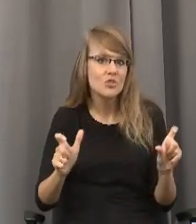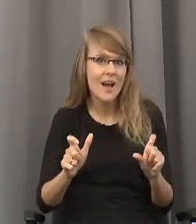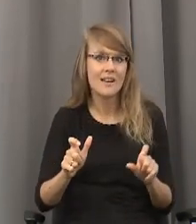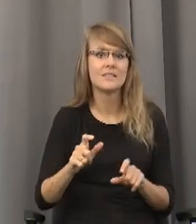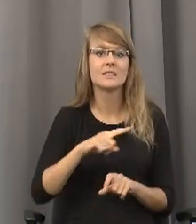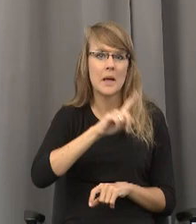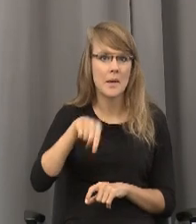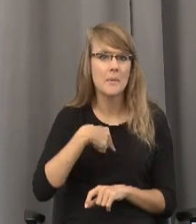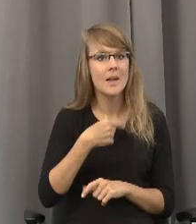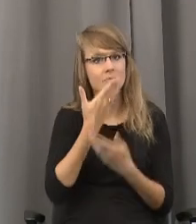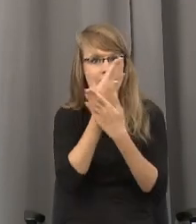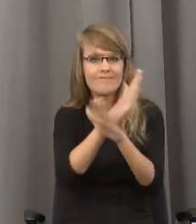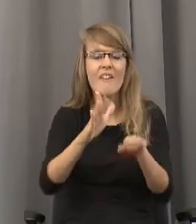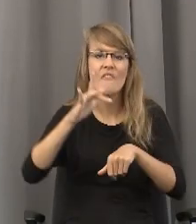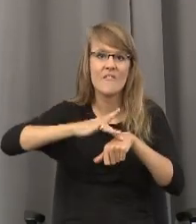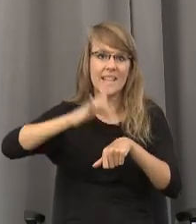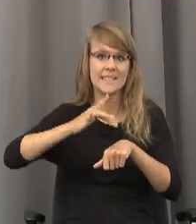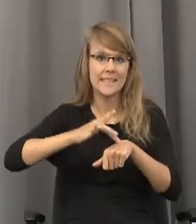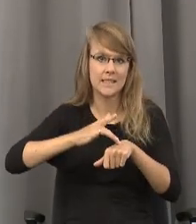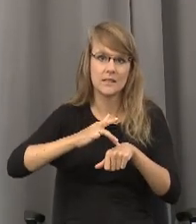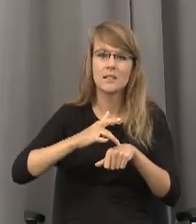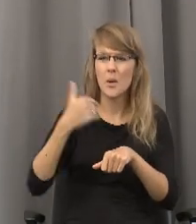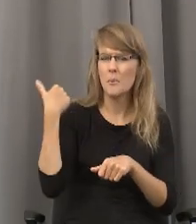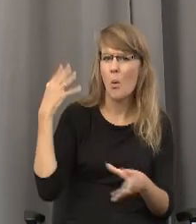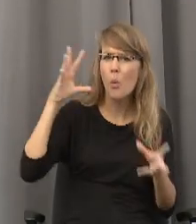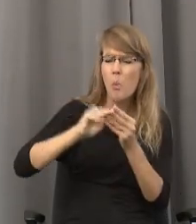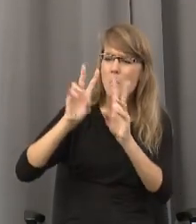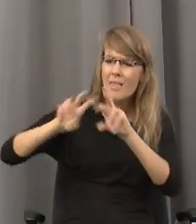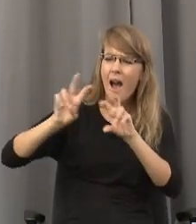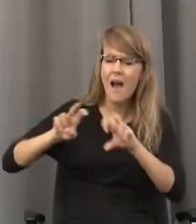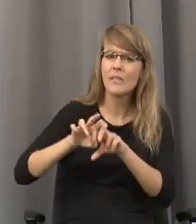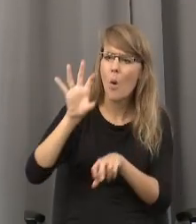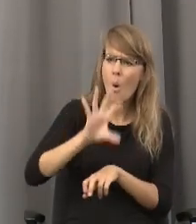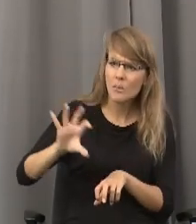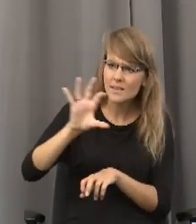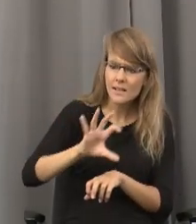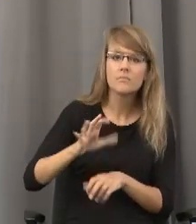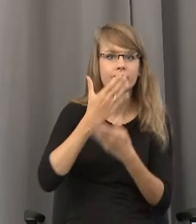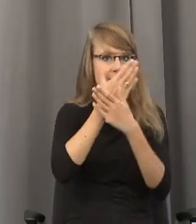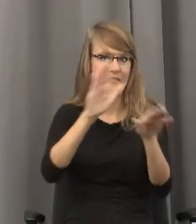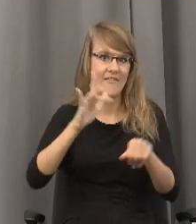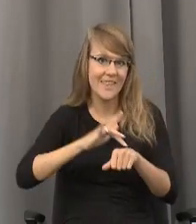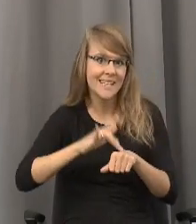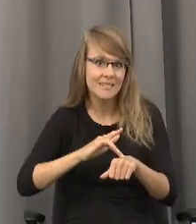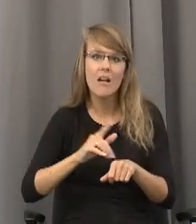przedstawiamy wyniki naszych obserwacji, badań, ale też staramy się